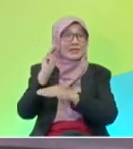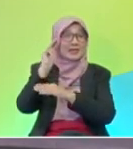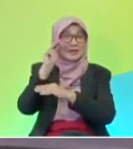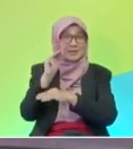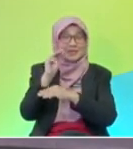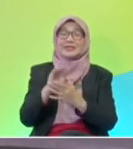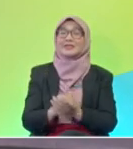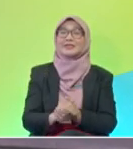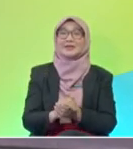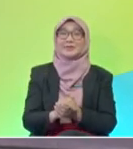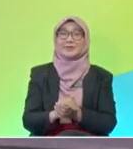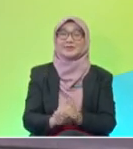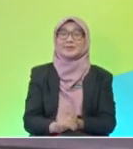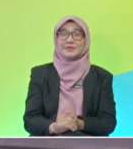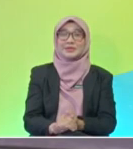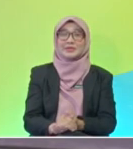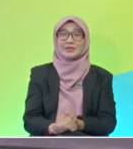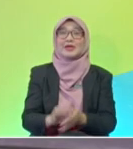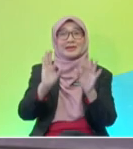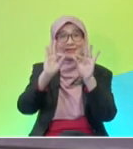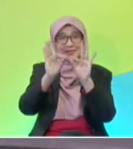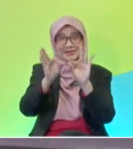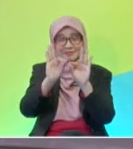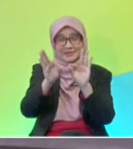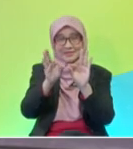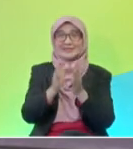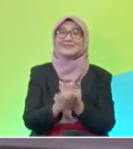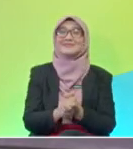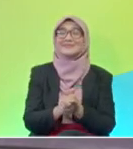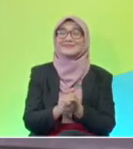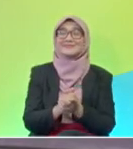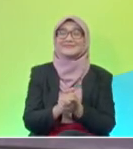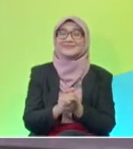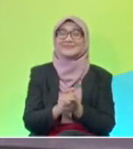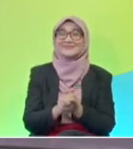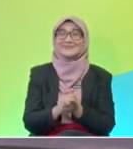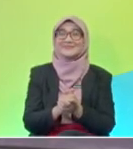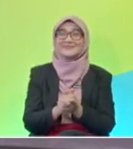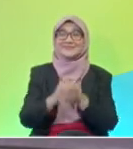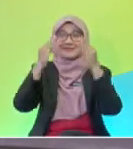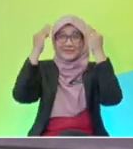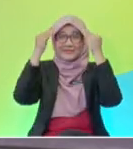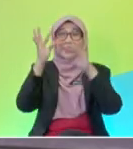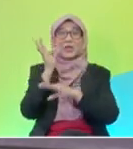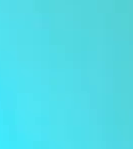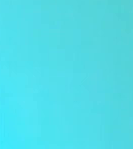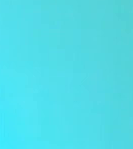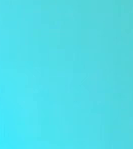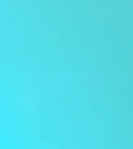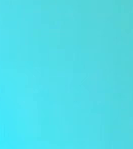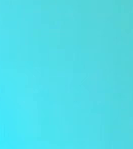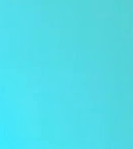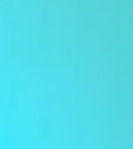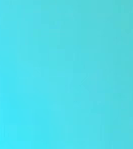sebelum tu suka juga untuk Mira perkenalkan jurubahasa isyarat yang bersama dengan kami di studio untuk hari ini iaitu Cikgu Fatim Zah